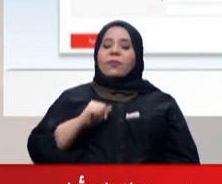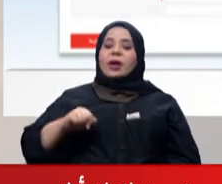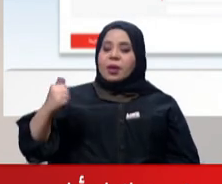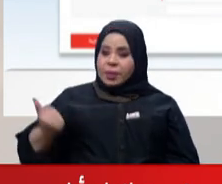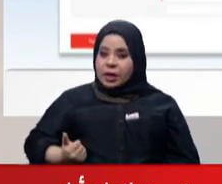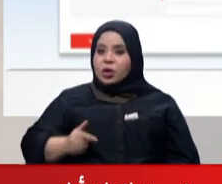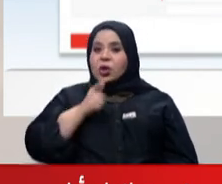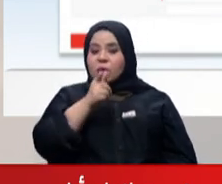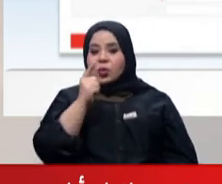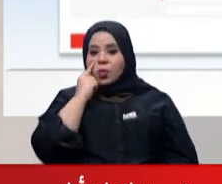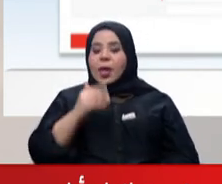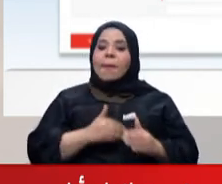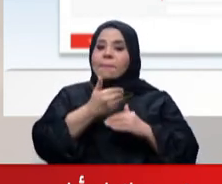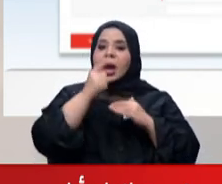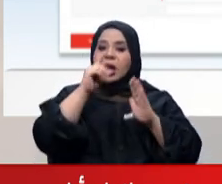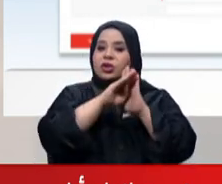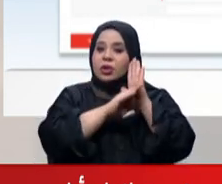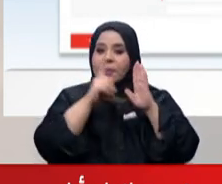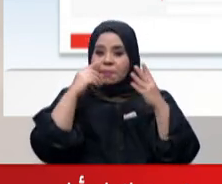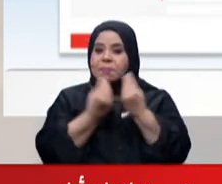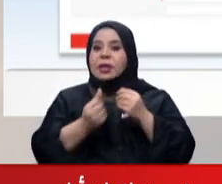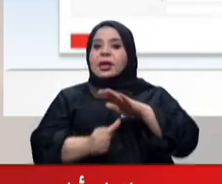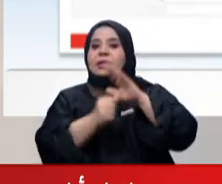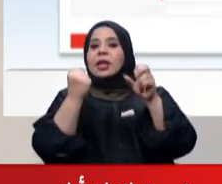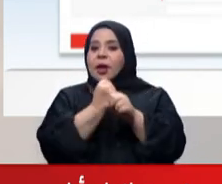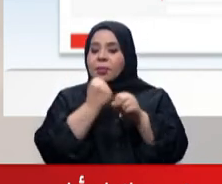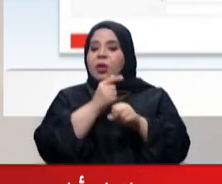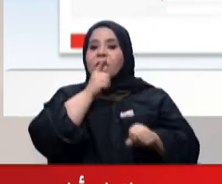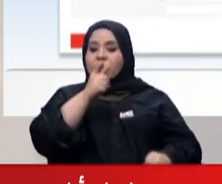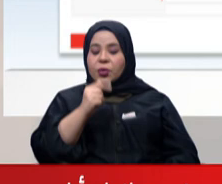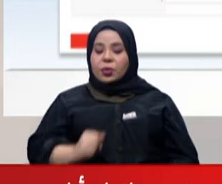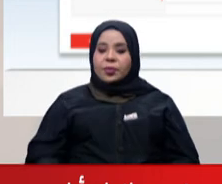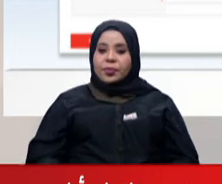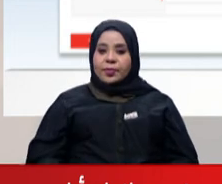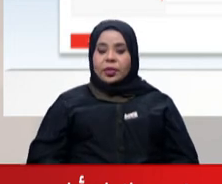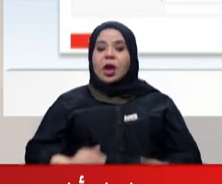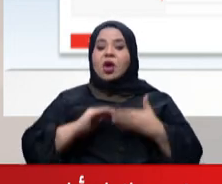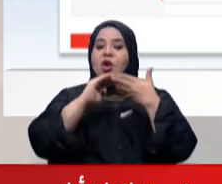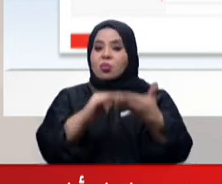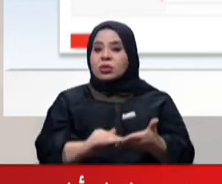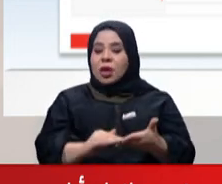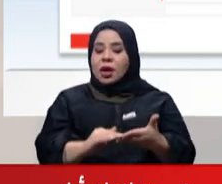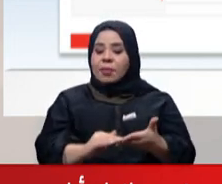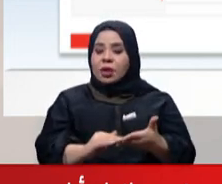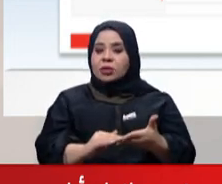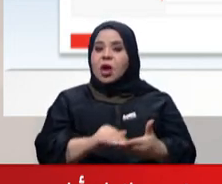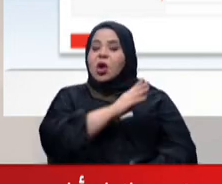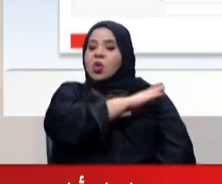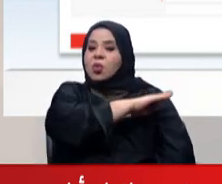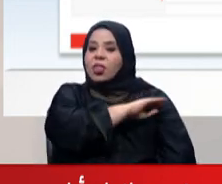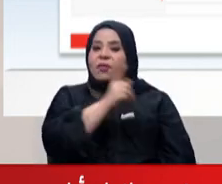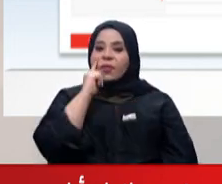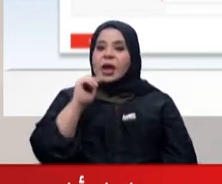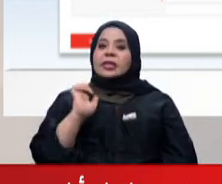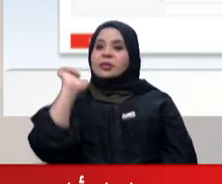اللي كان متبع مع صاحب العمل أن الراتب بالكامل يخصم منه مساهمة الموظف حق التأمين،